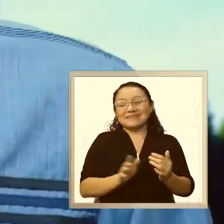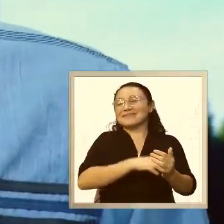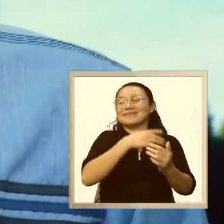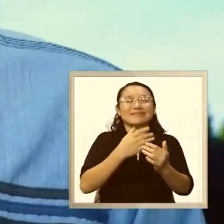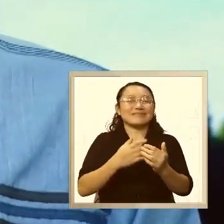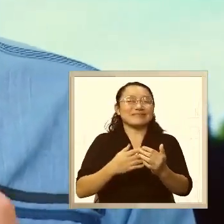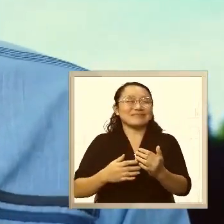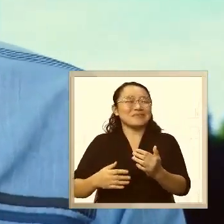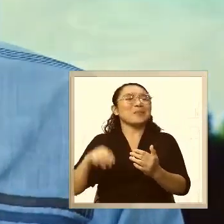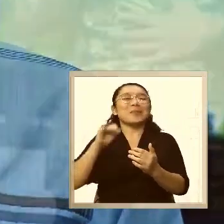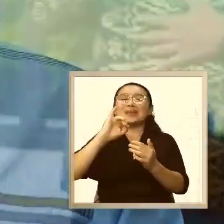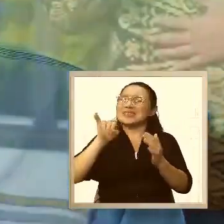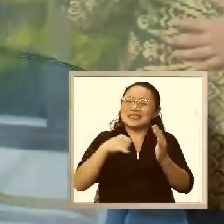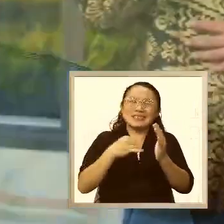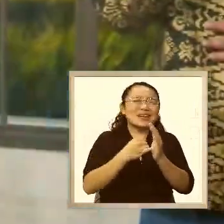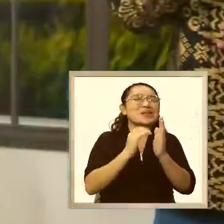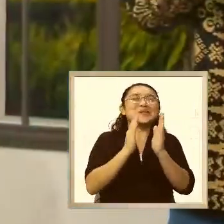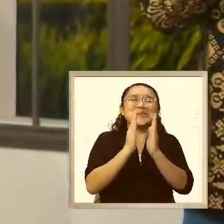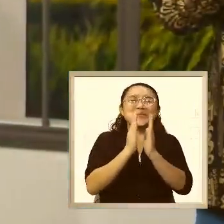pray, just